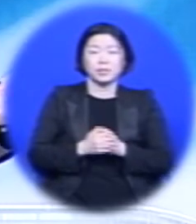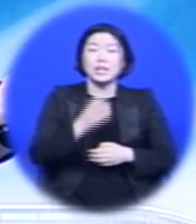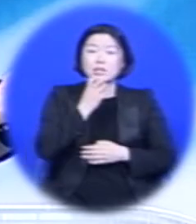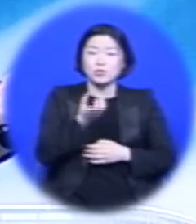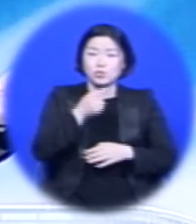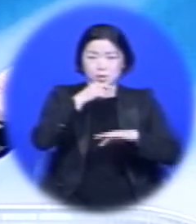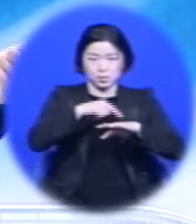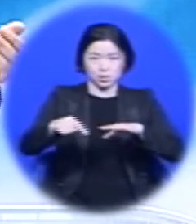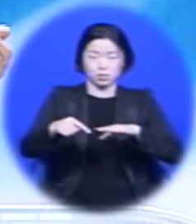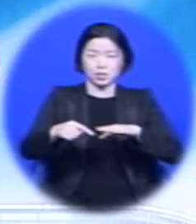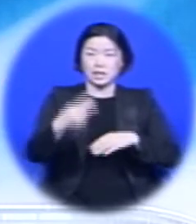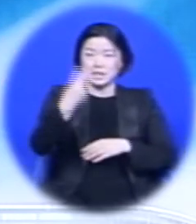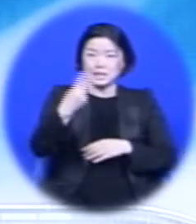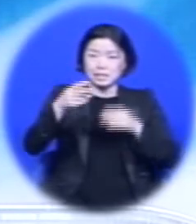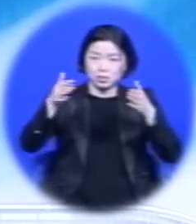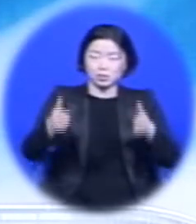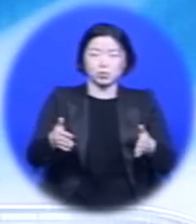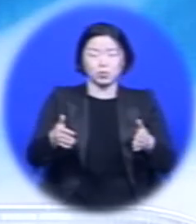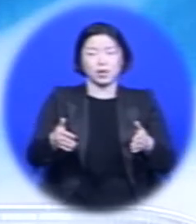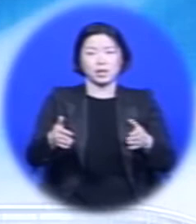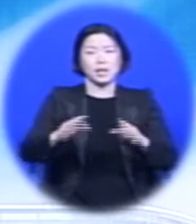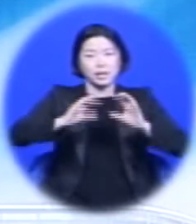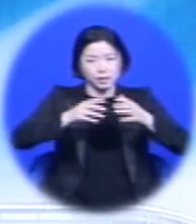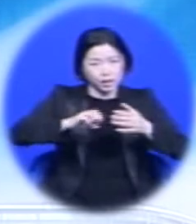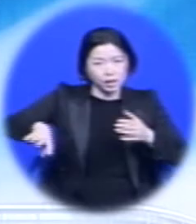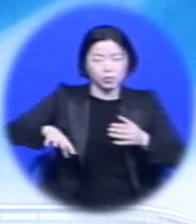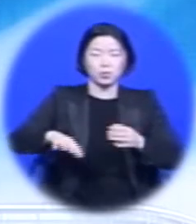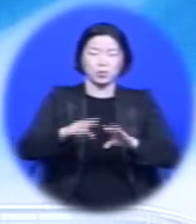유대민족이 2000년 동안 나라 잃고 영토 잃고